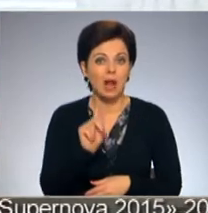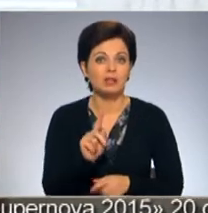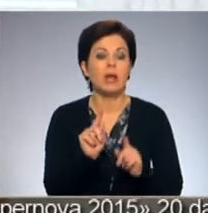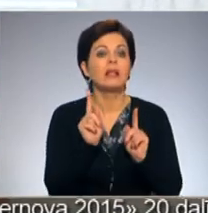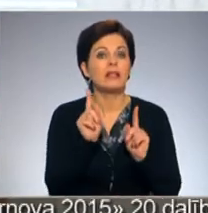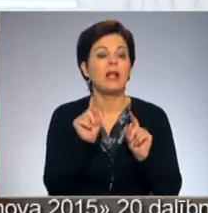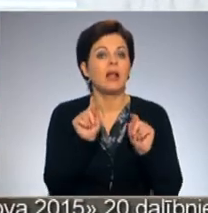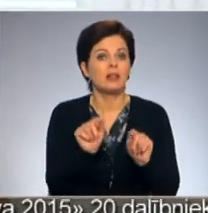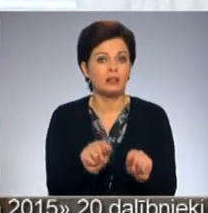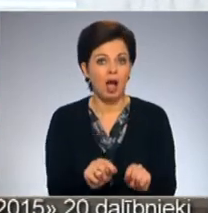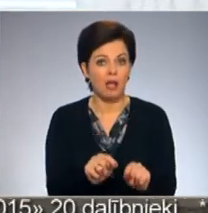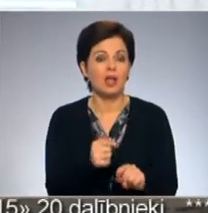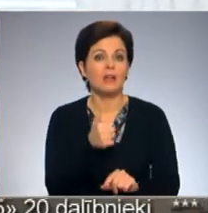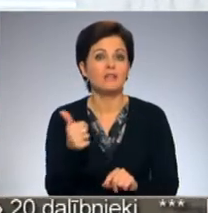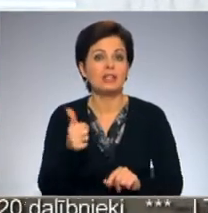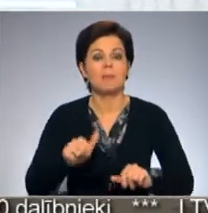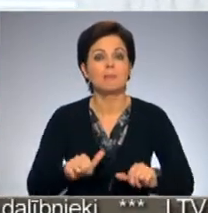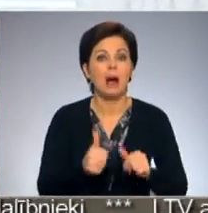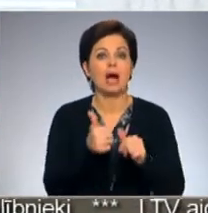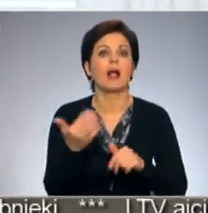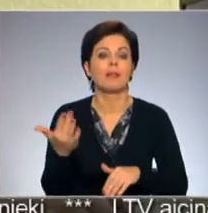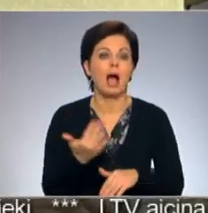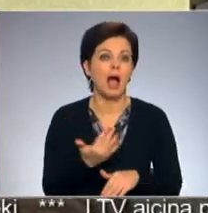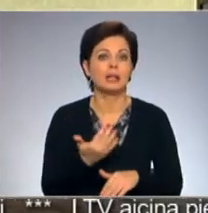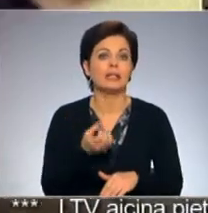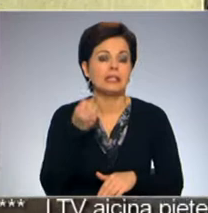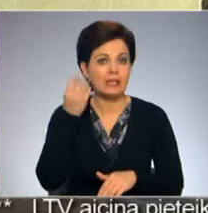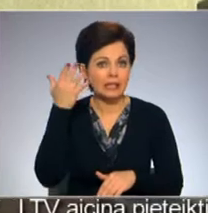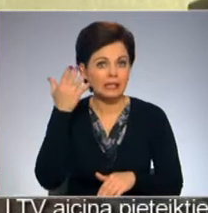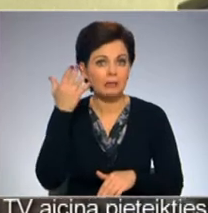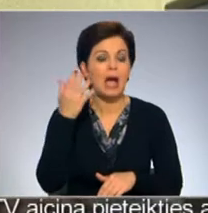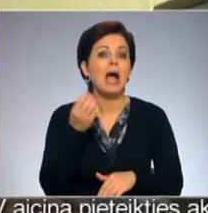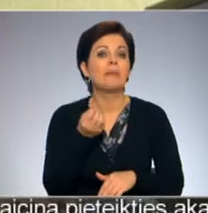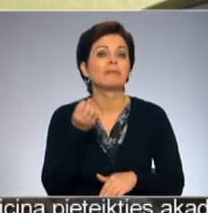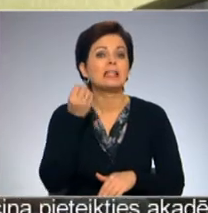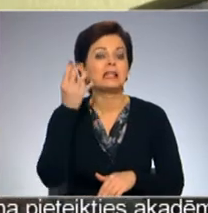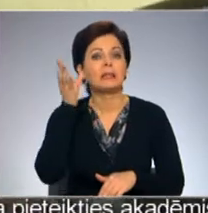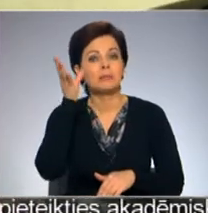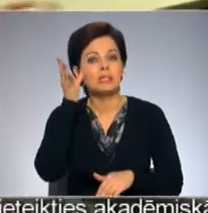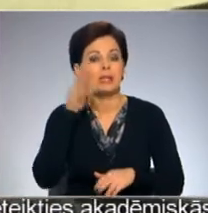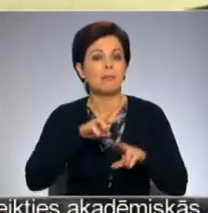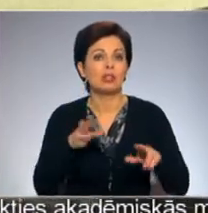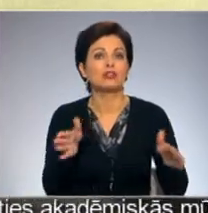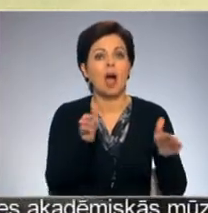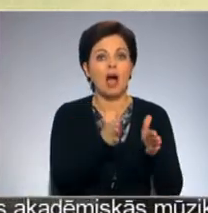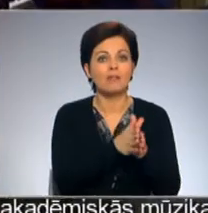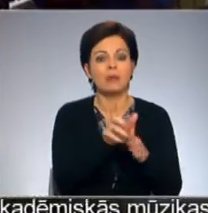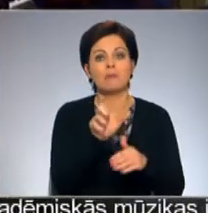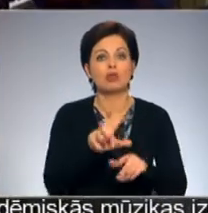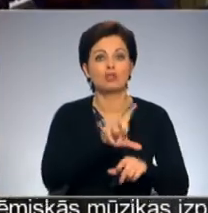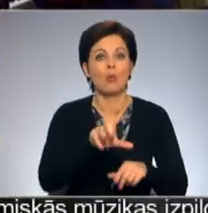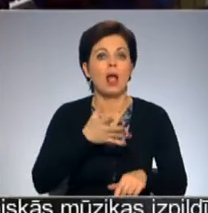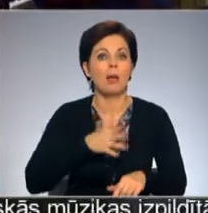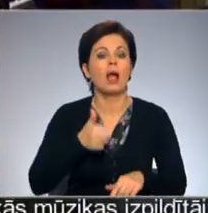tikai tad viņam paralēli nāk šī izglītība. Izglītības un zinātnes ministrijā skaidro, ka šī apvienošana ir paša skolas labā, lai